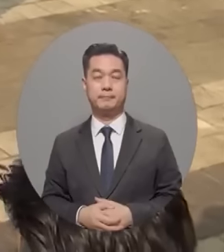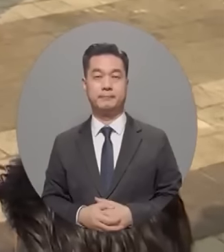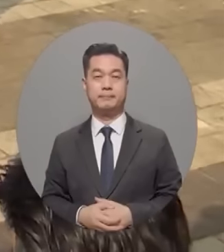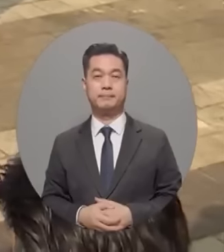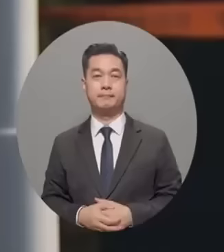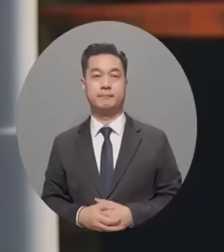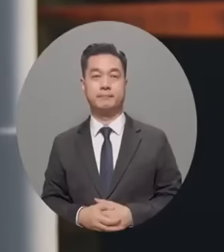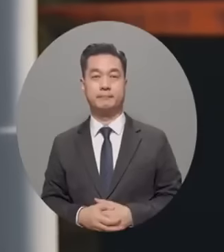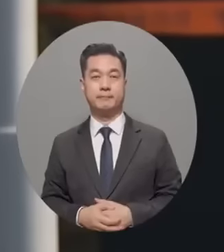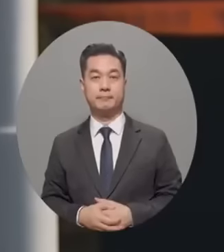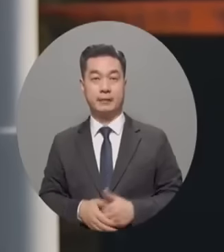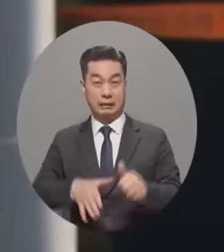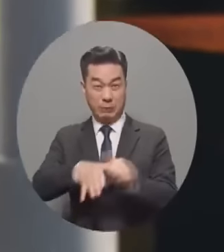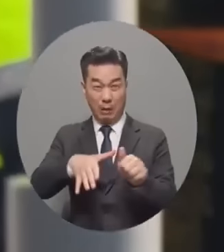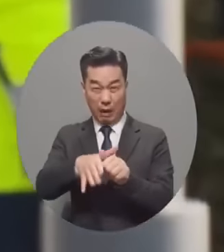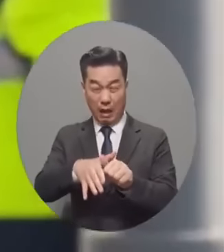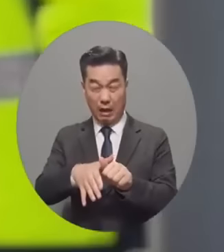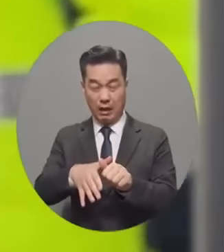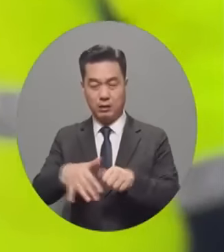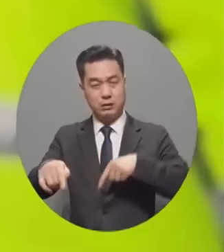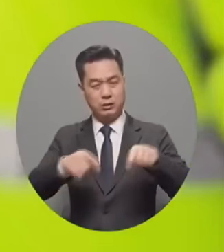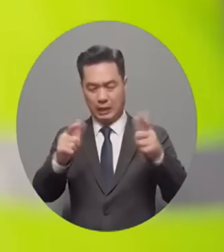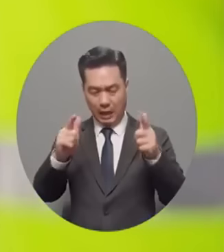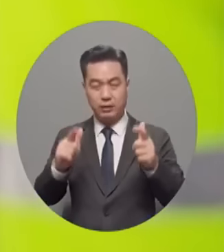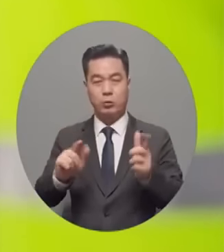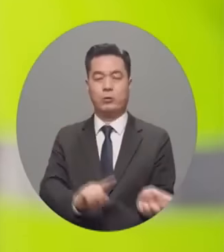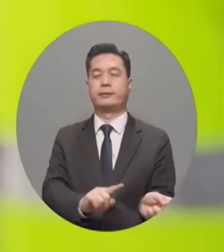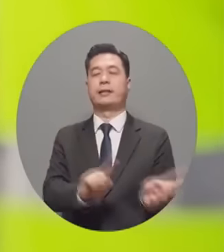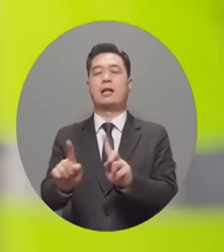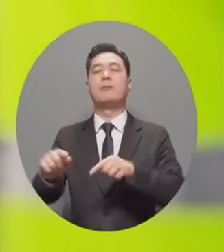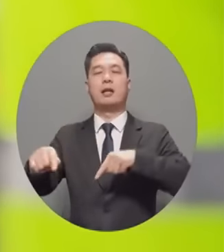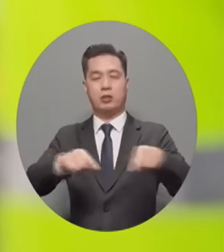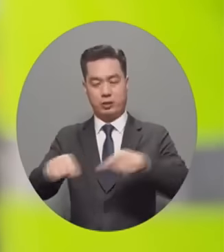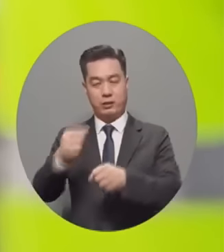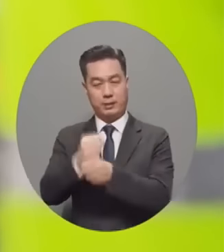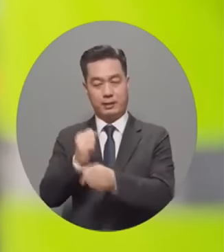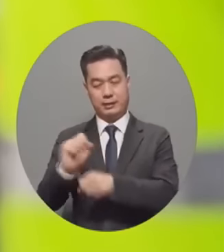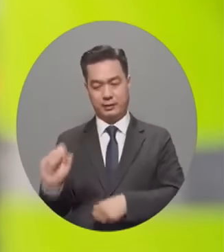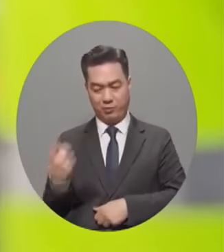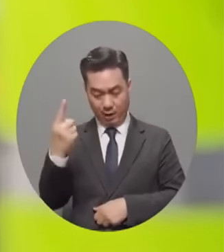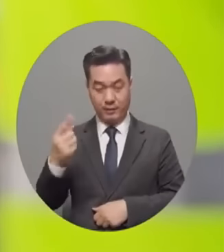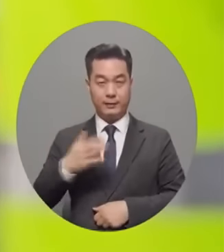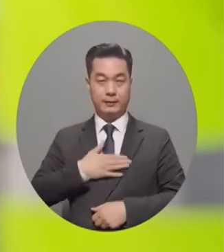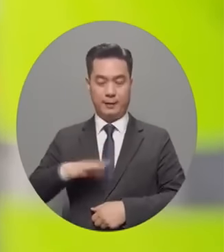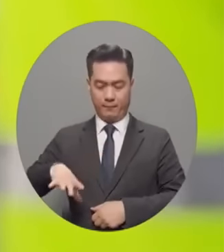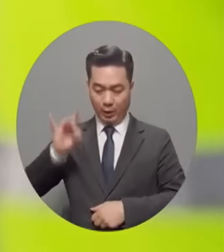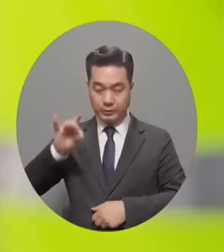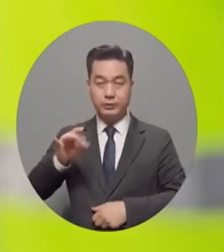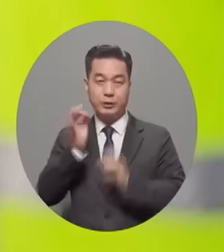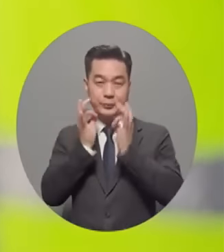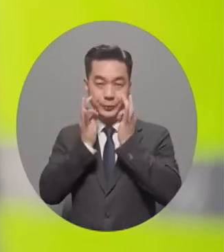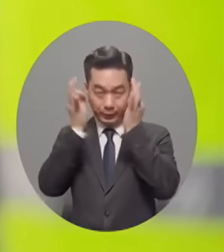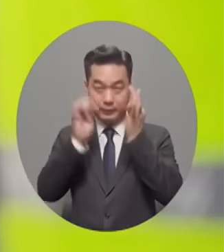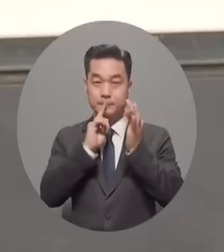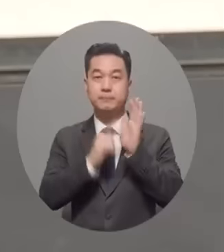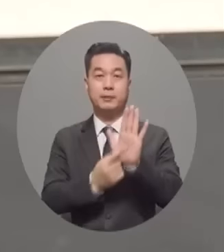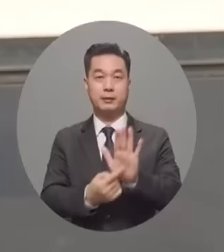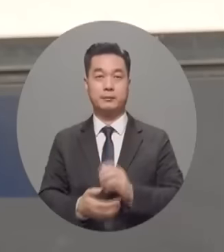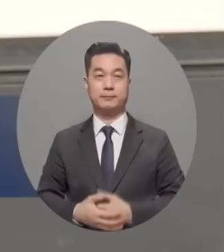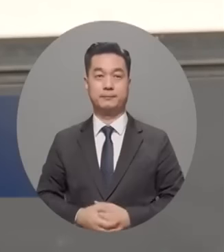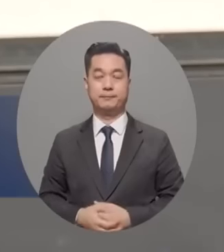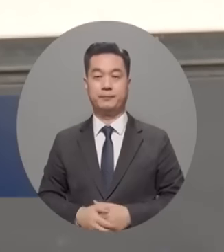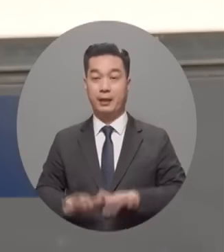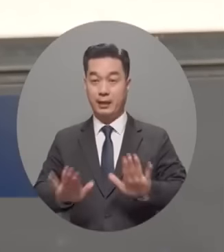죽임의 정치가 아닌 희망을 만드는 살림의 정치로 바꾸는 계기가 되도록 자신부터 노력하겠다고 말했습니다.